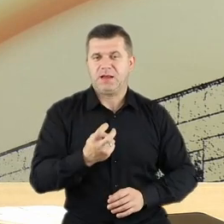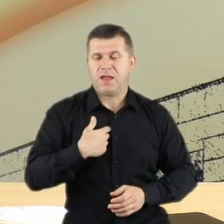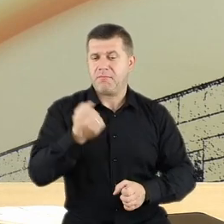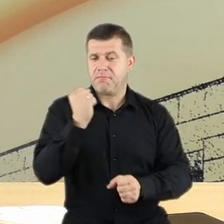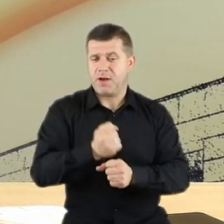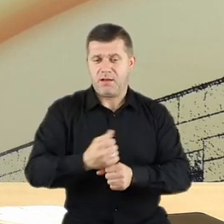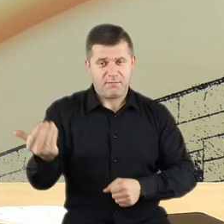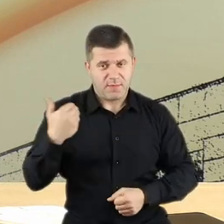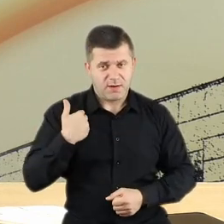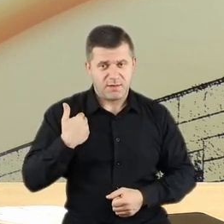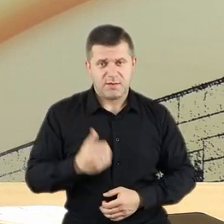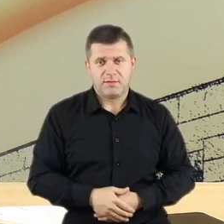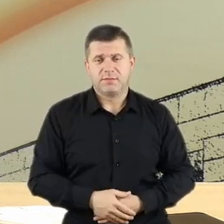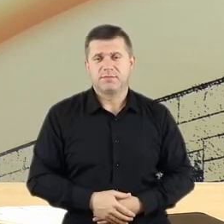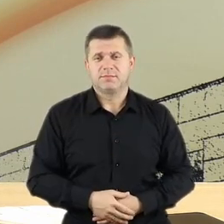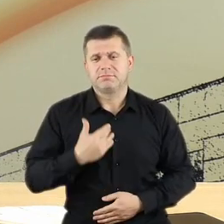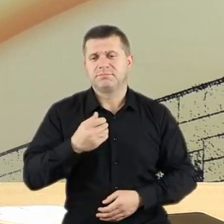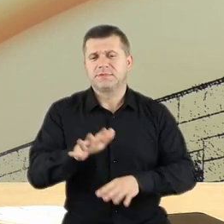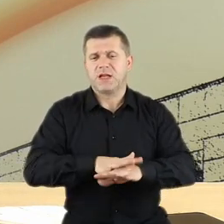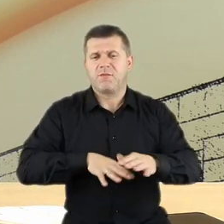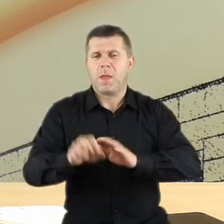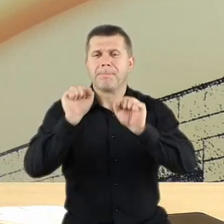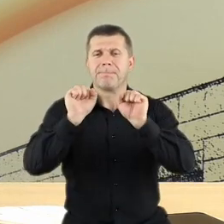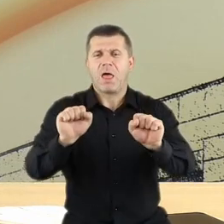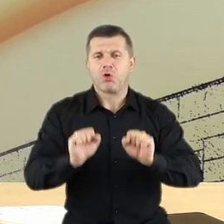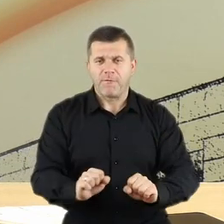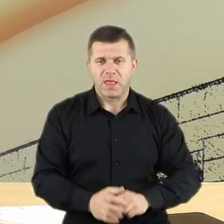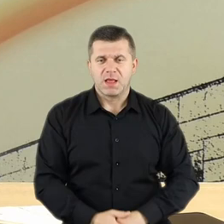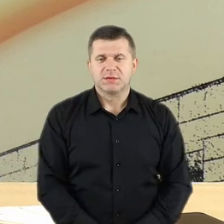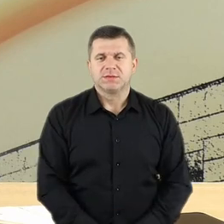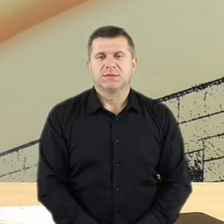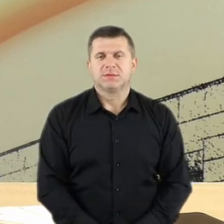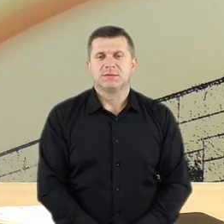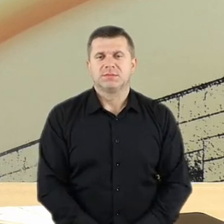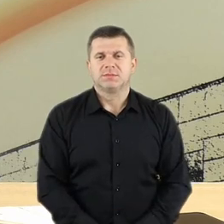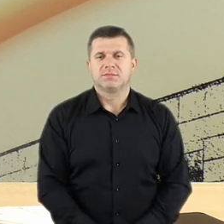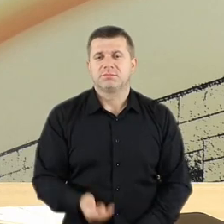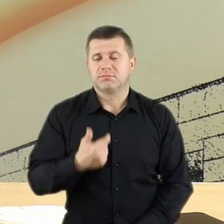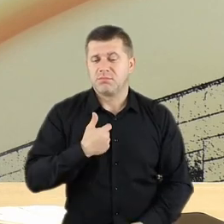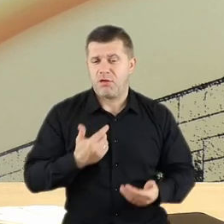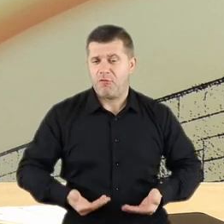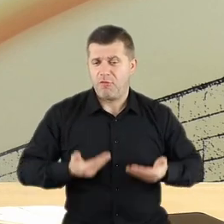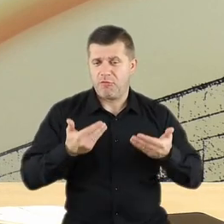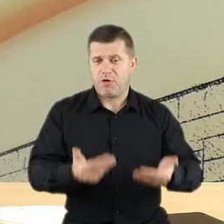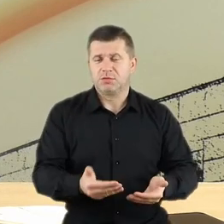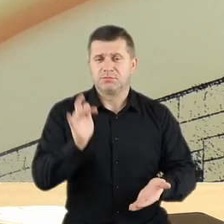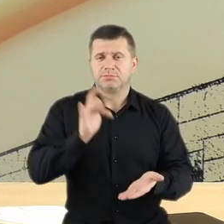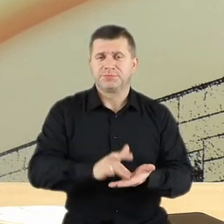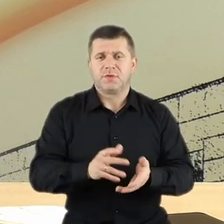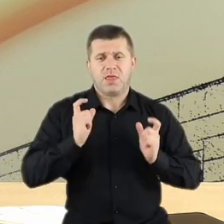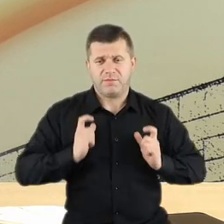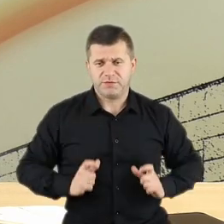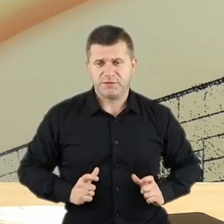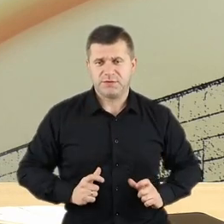Pracowałam jako bankowiec a ponieważ Urodziłam się na